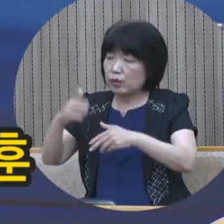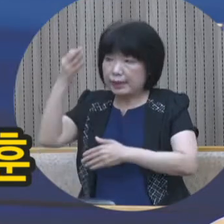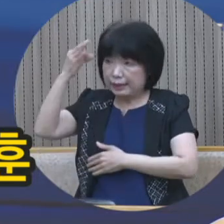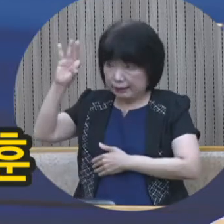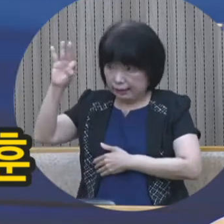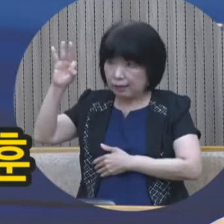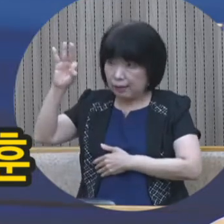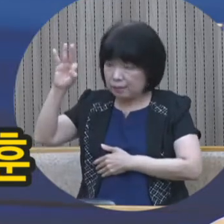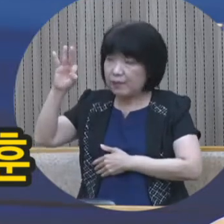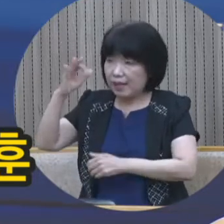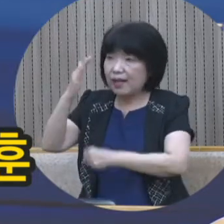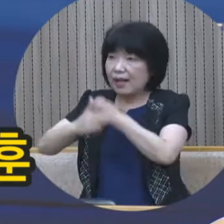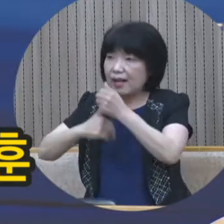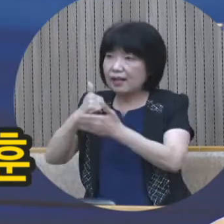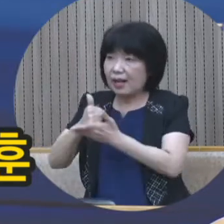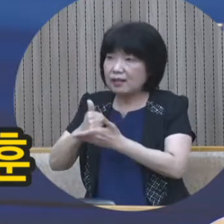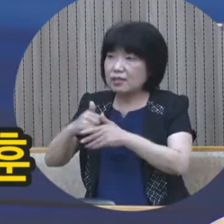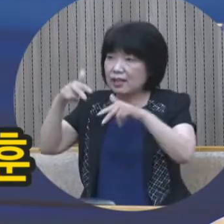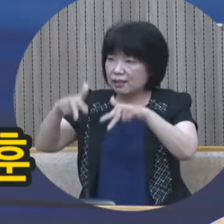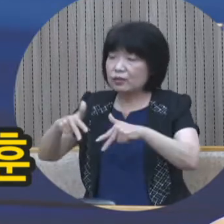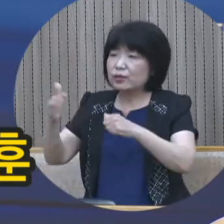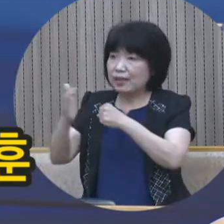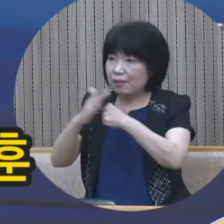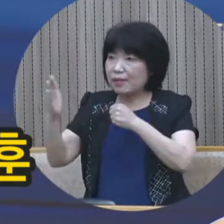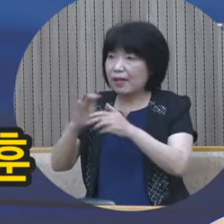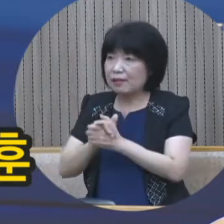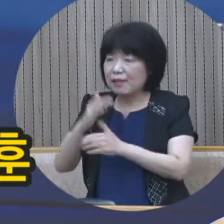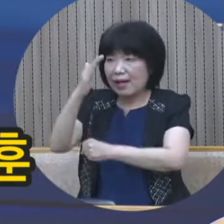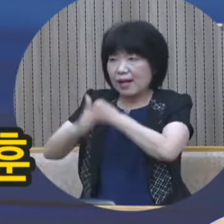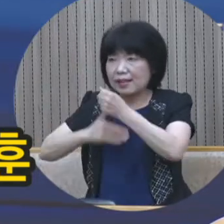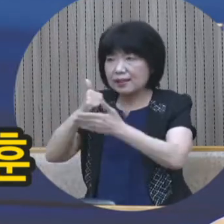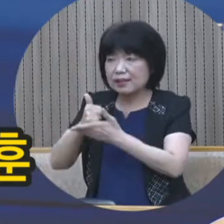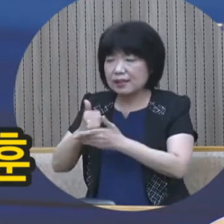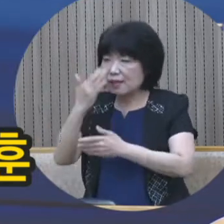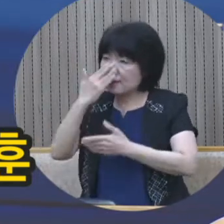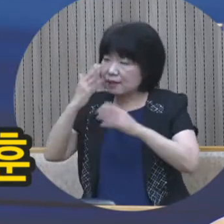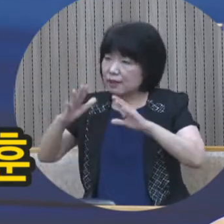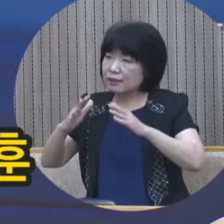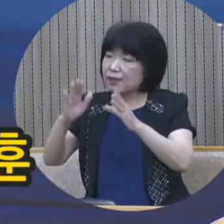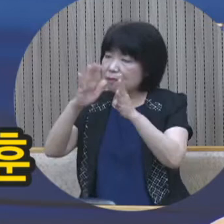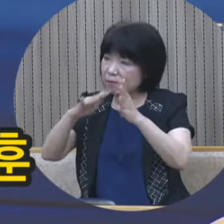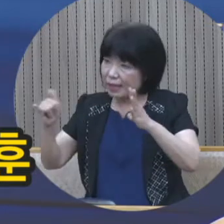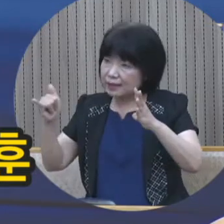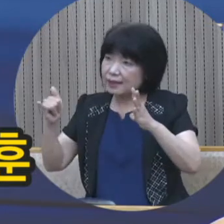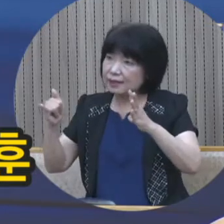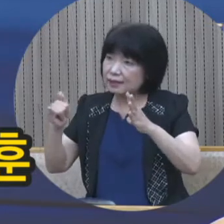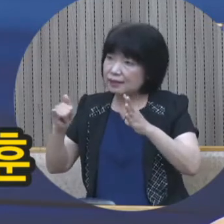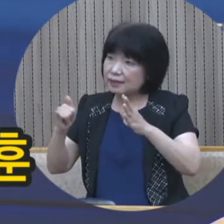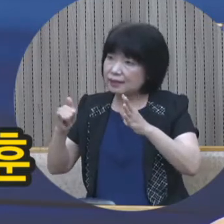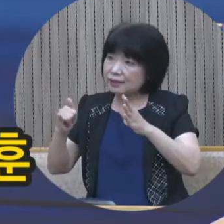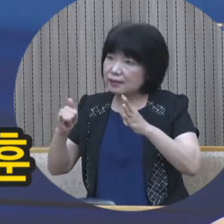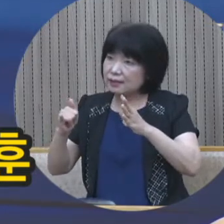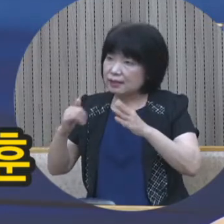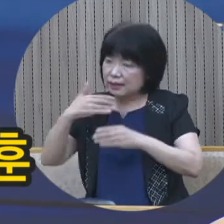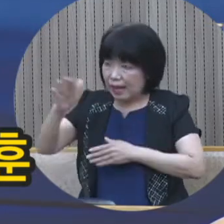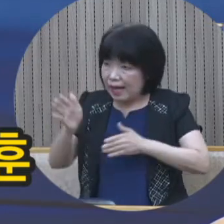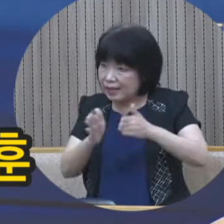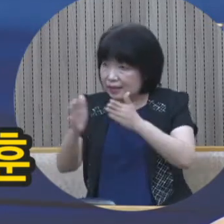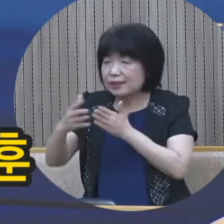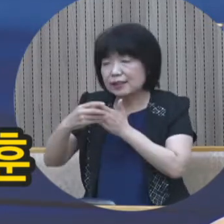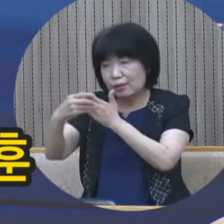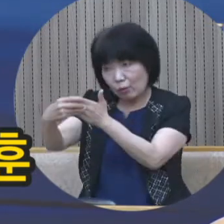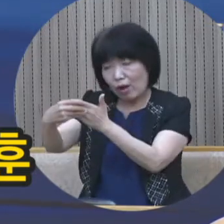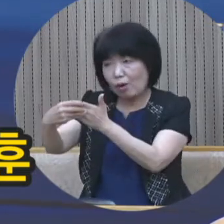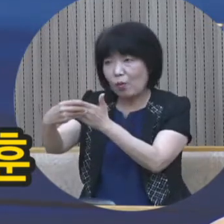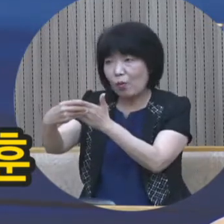인정하고 그 하나님의 종을 인하여 하나님께서 이스라엘 백성들을 갈 길을